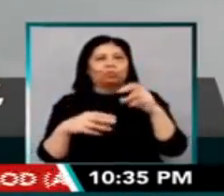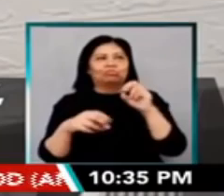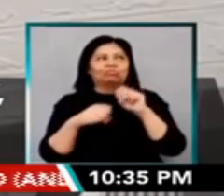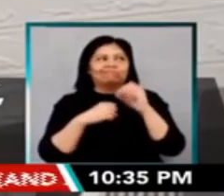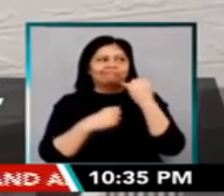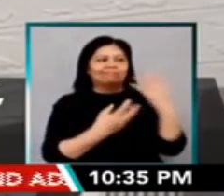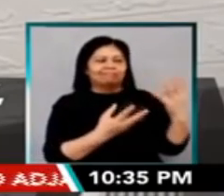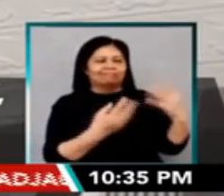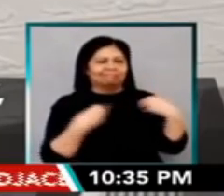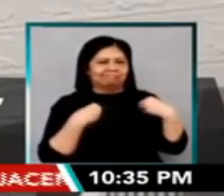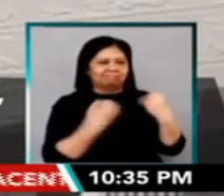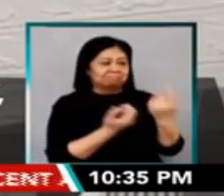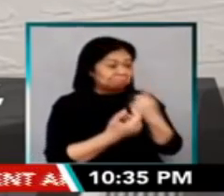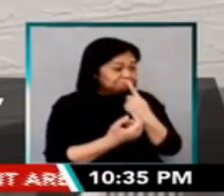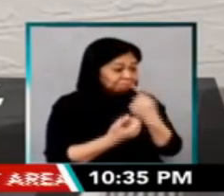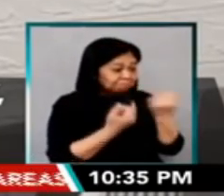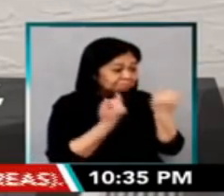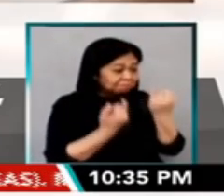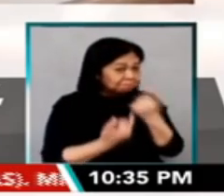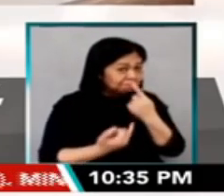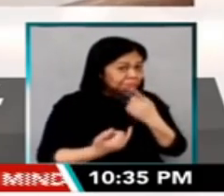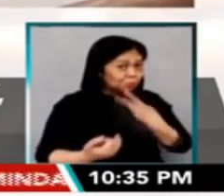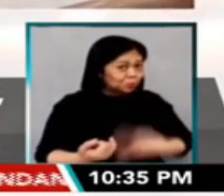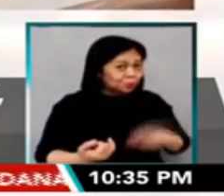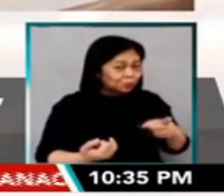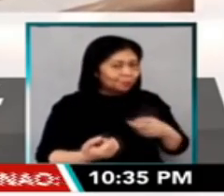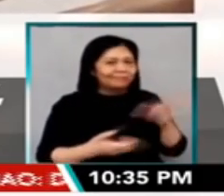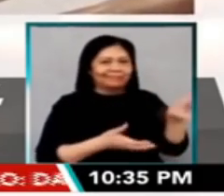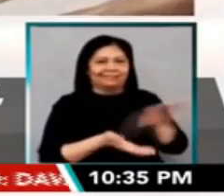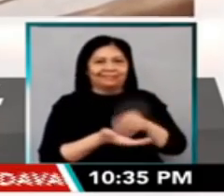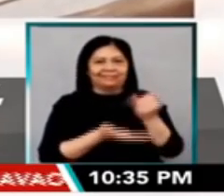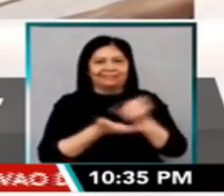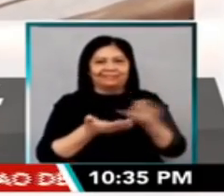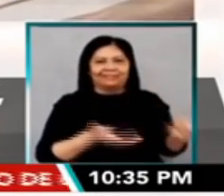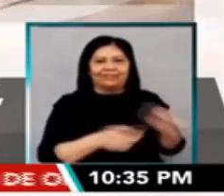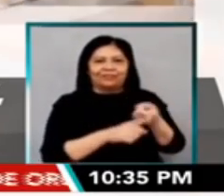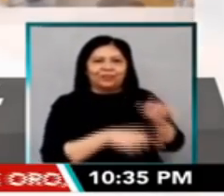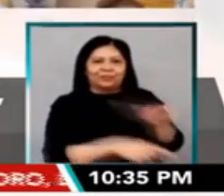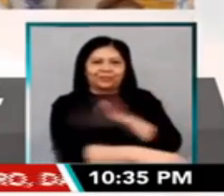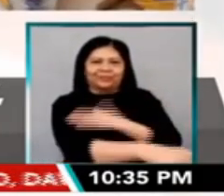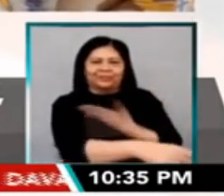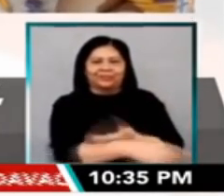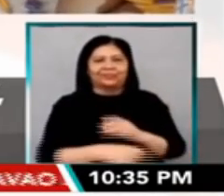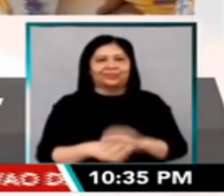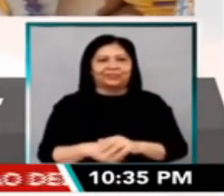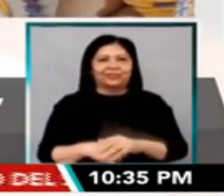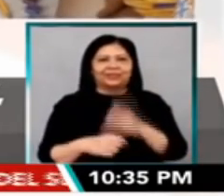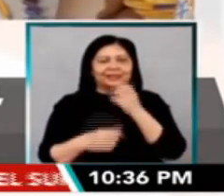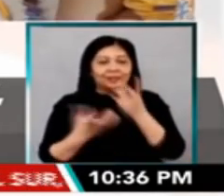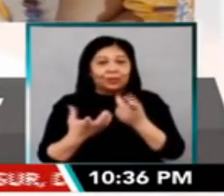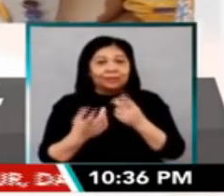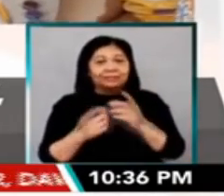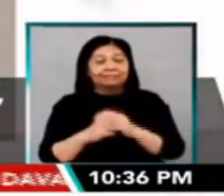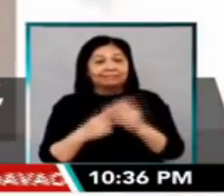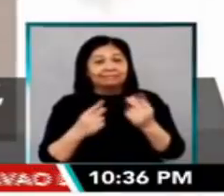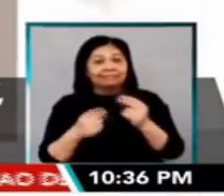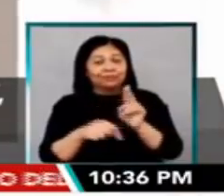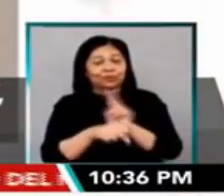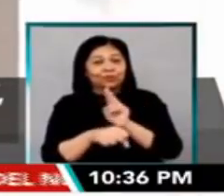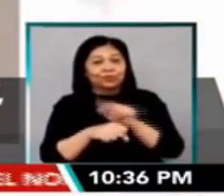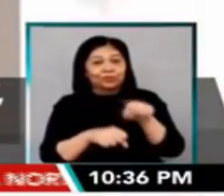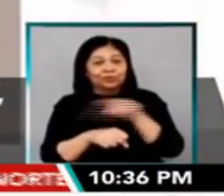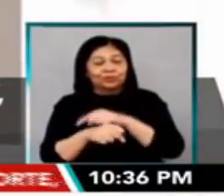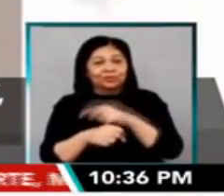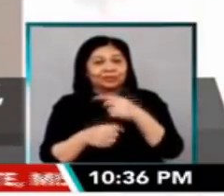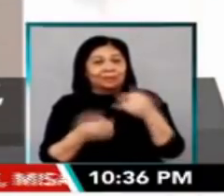ko, ginawa kong design. Buwan ang iginugol ni Margie sa pagbuo ng play kitchen. Bukod